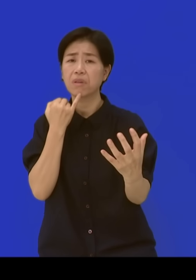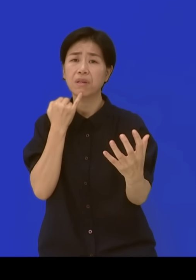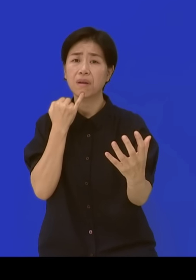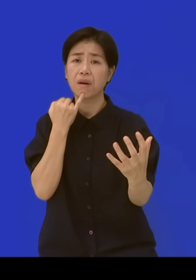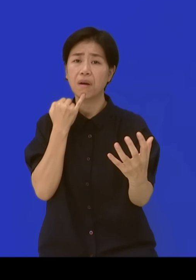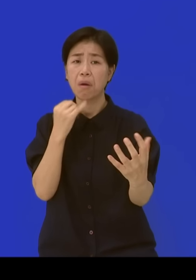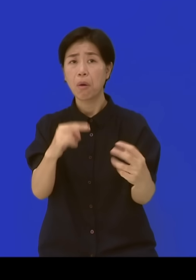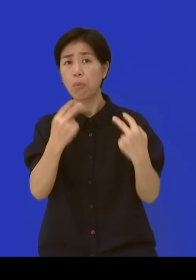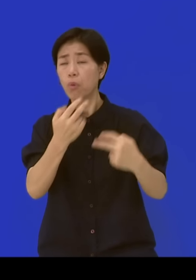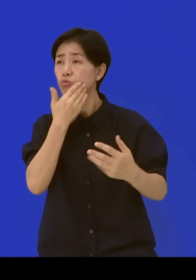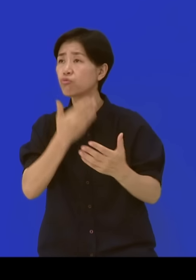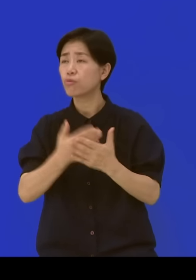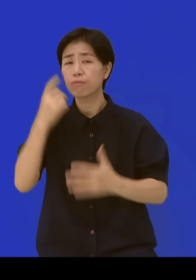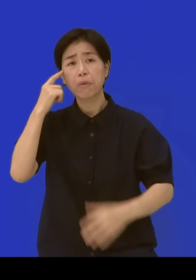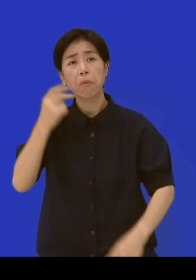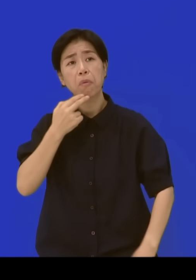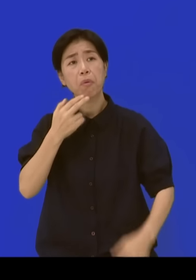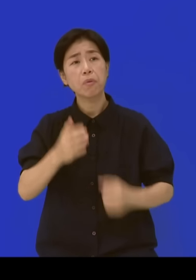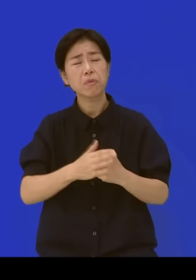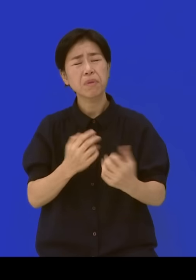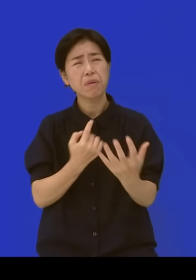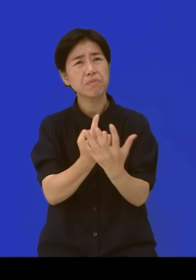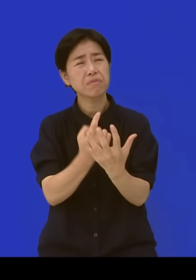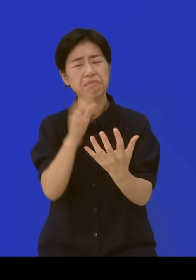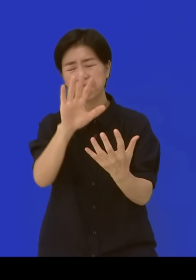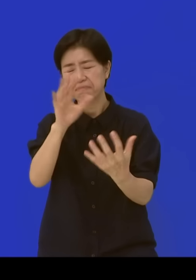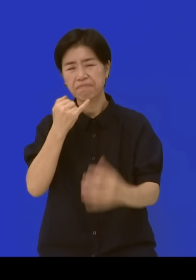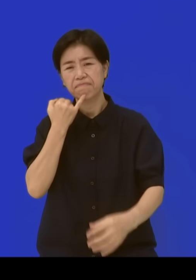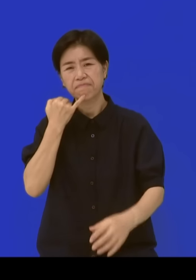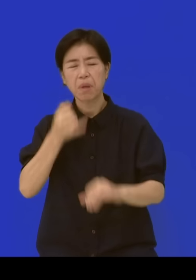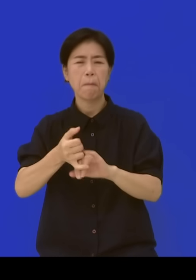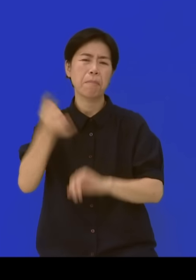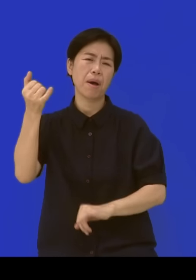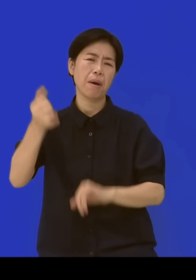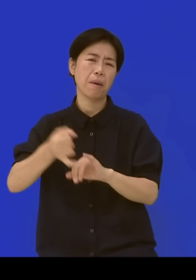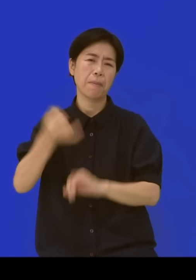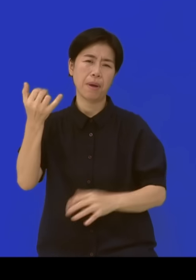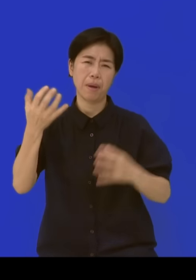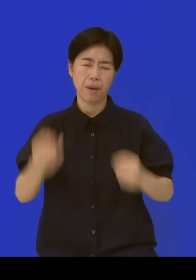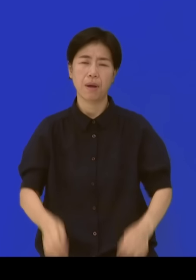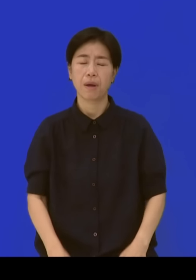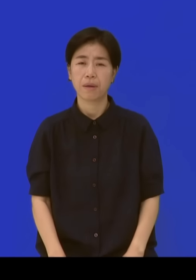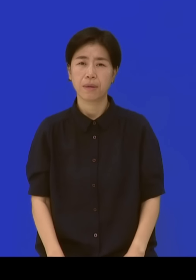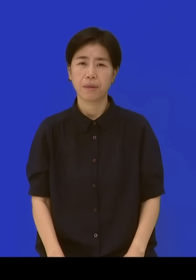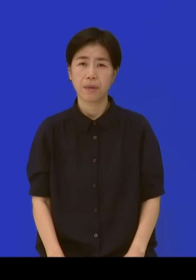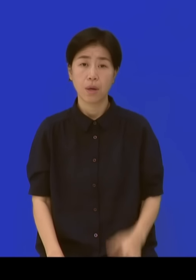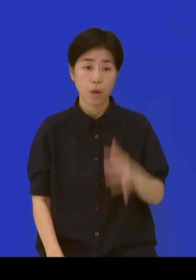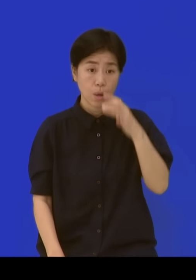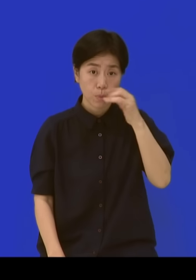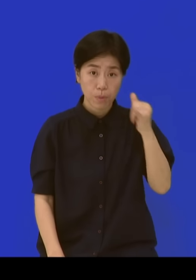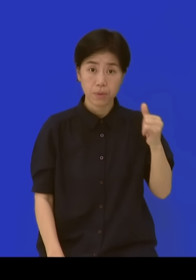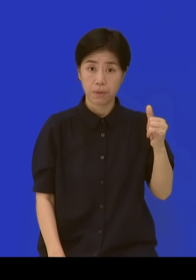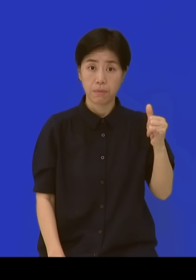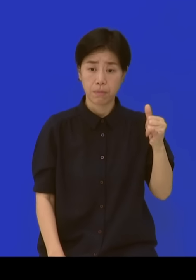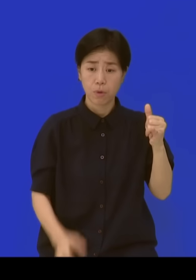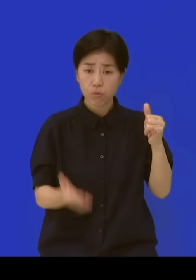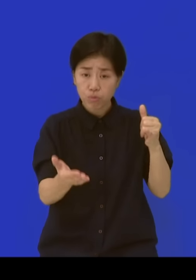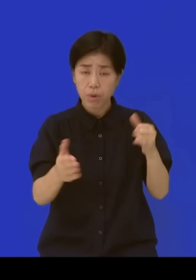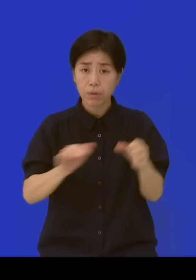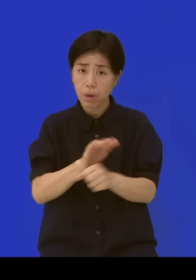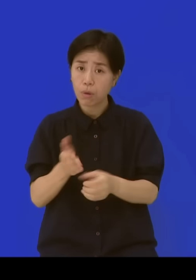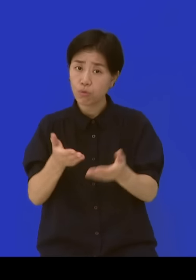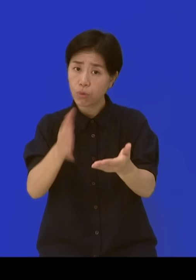나를 중요하게 생각 안 할 거야 라고 생각했던 것 같습니다. 그러니까 부모님이 굉장히 애정을 많이 쏟는 아들이었음에도 본인의